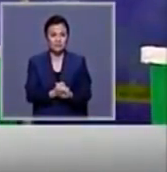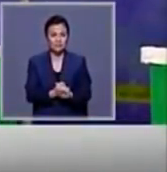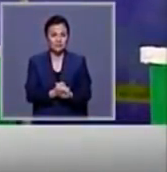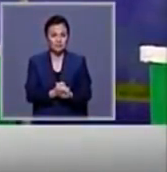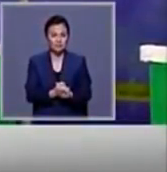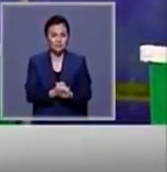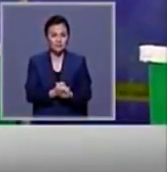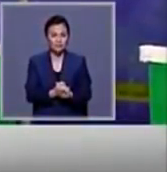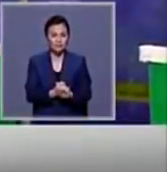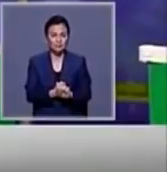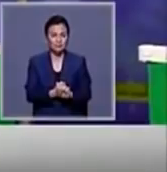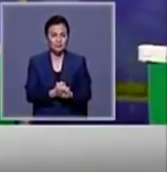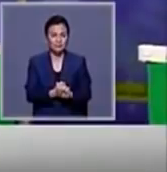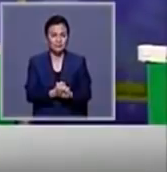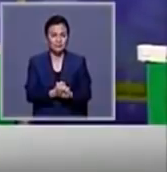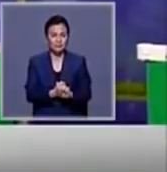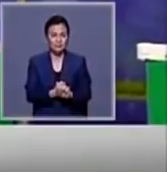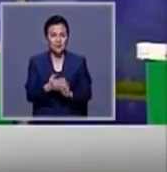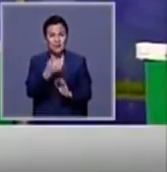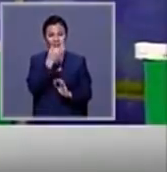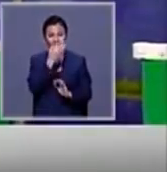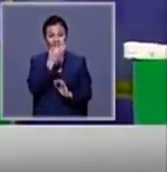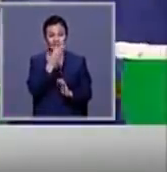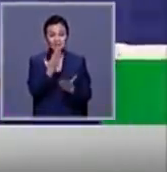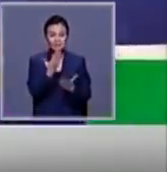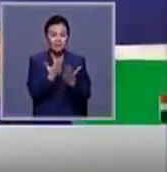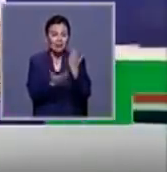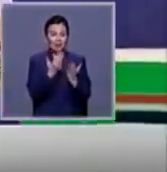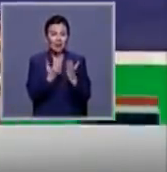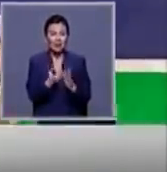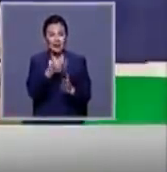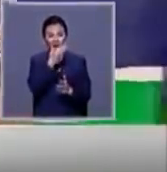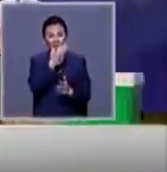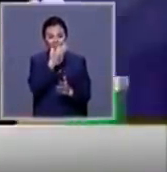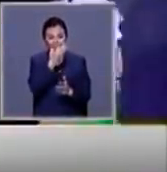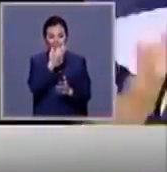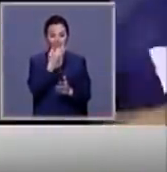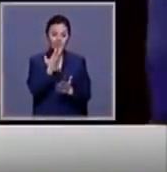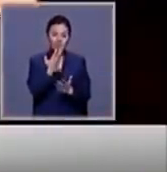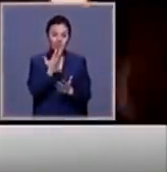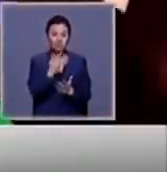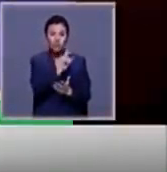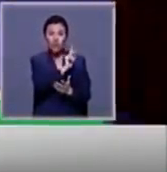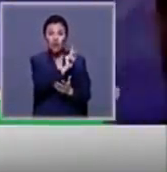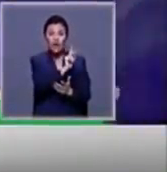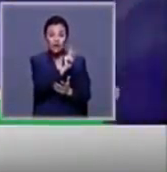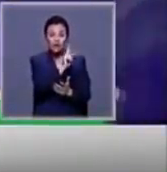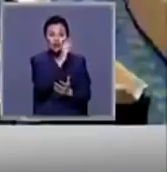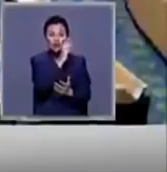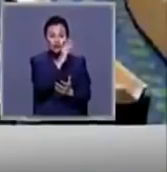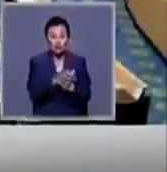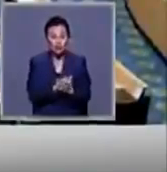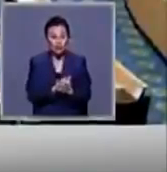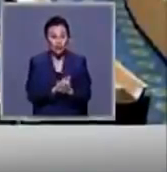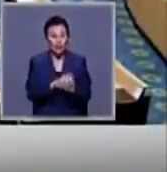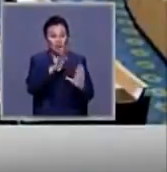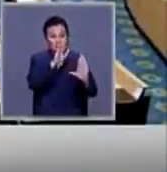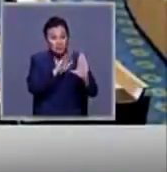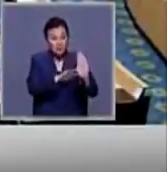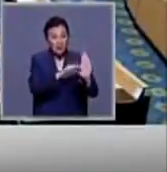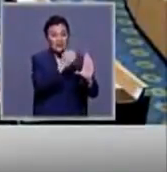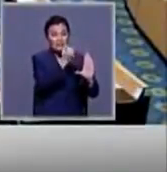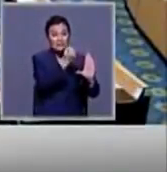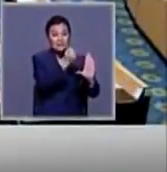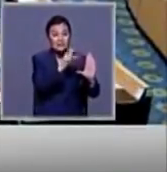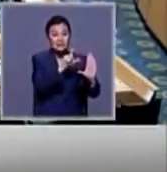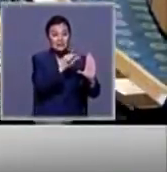้ยกตัวอย่างอาชีพอื่นก็ได้เอาสมมุติ อ าชีพไหนก็ได้อาชีพกอไม่แห่กันมา20คนใช่ไหมอีกอา